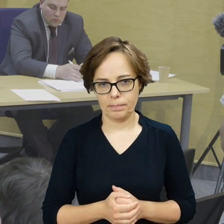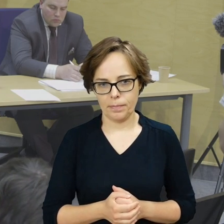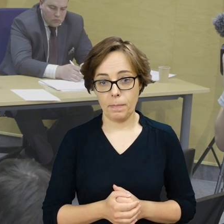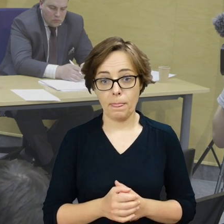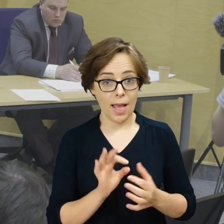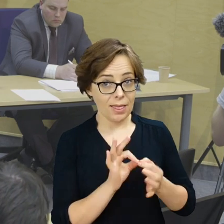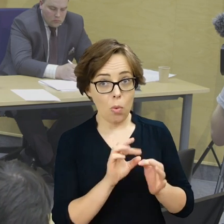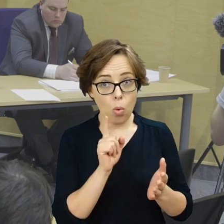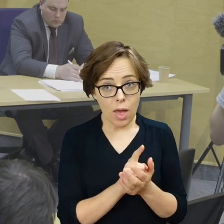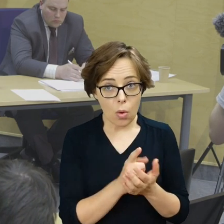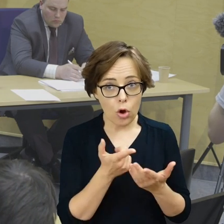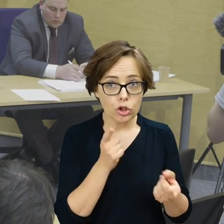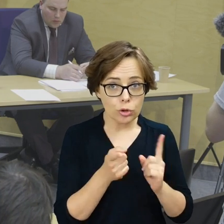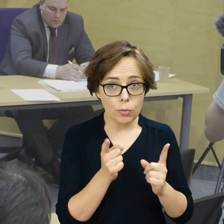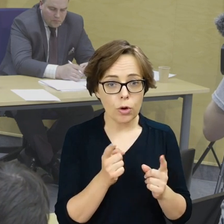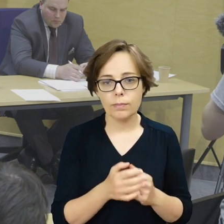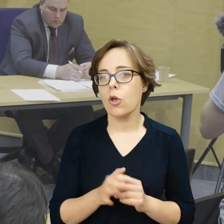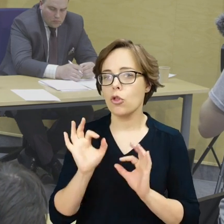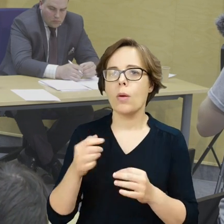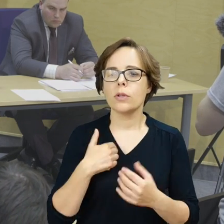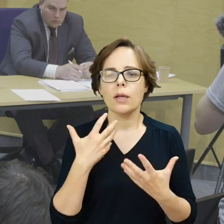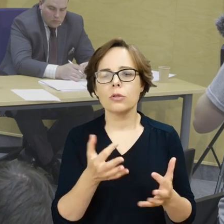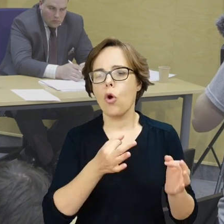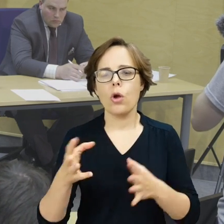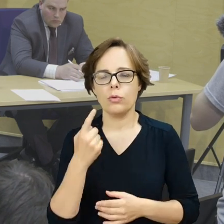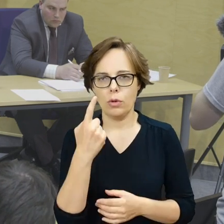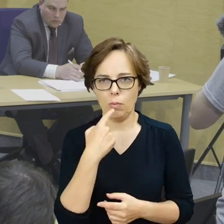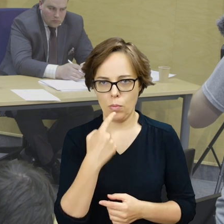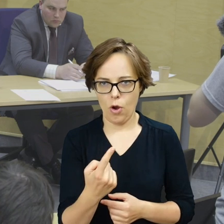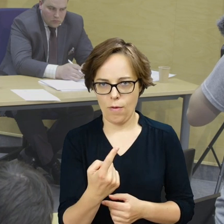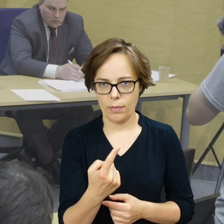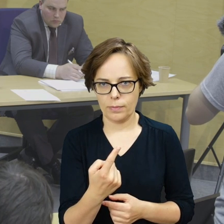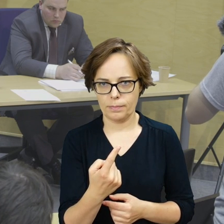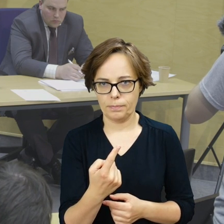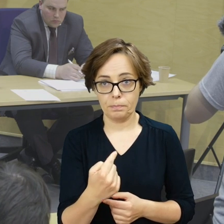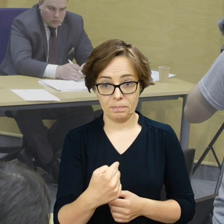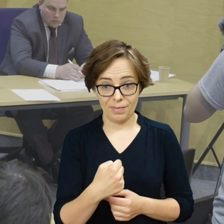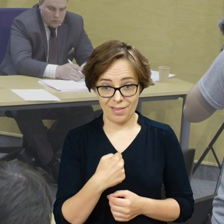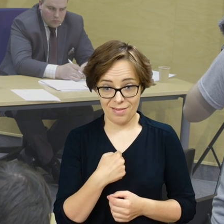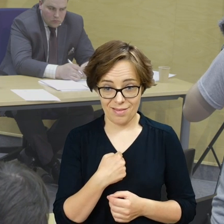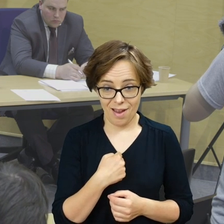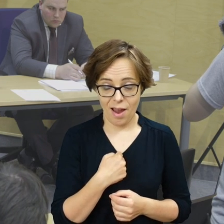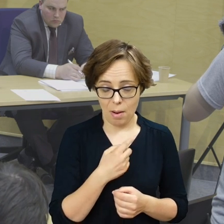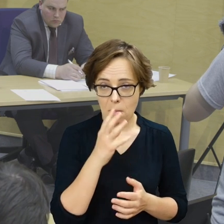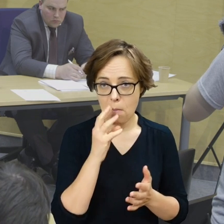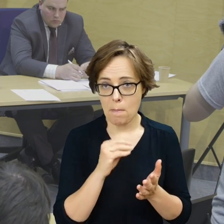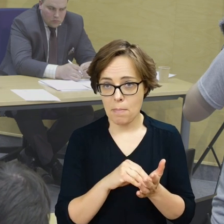to... Od razu jedną rzecz chciałem powiedzieć jako coś, co mnie z perspektywy praktycznej